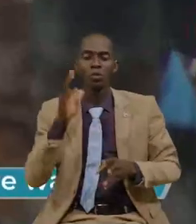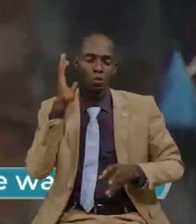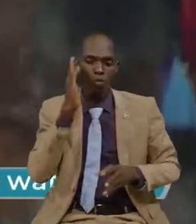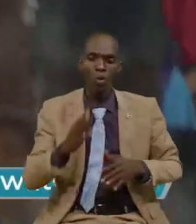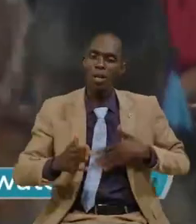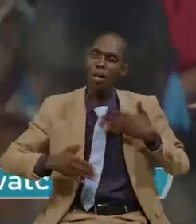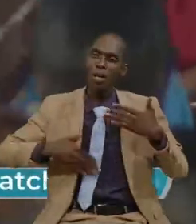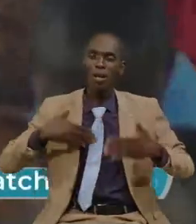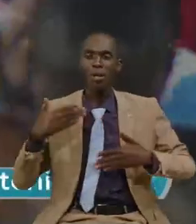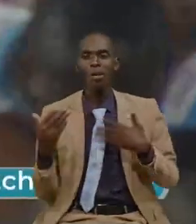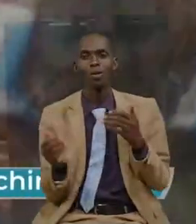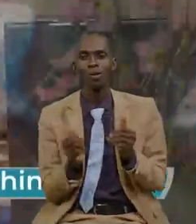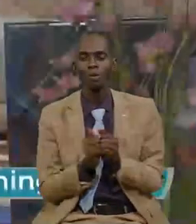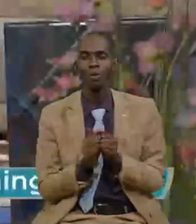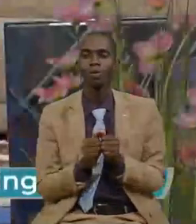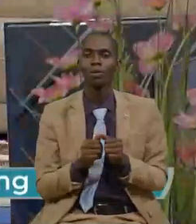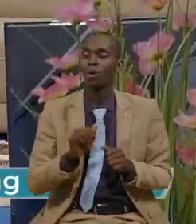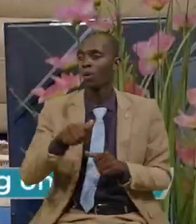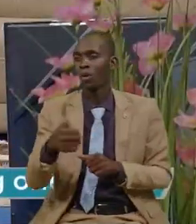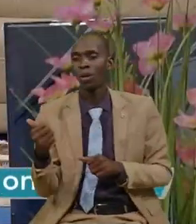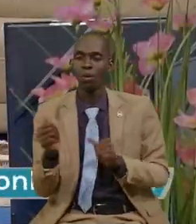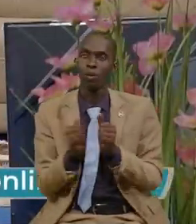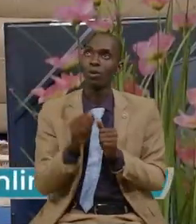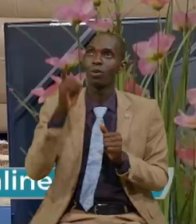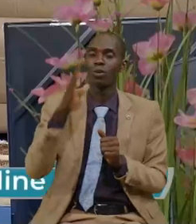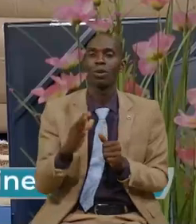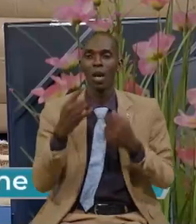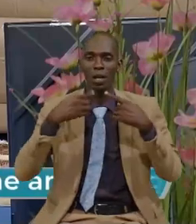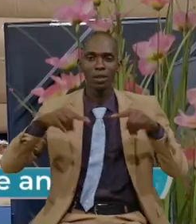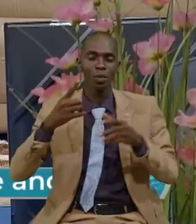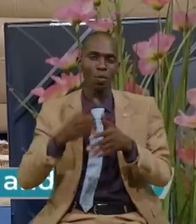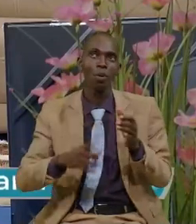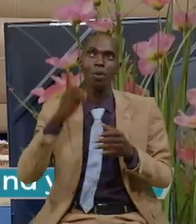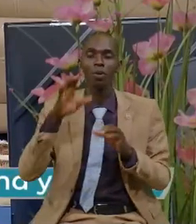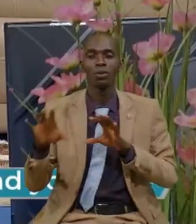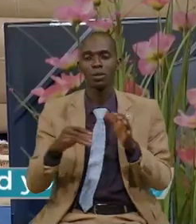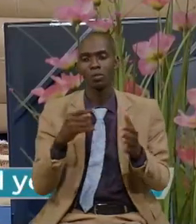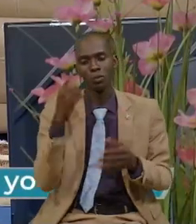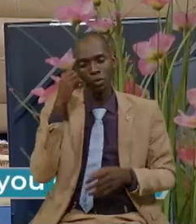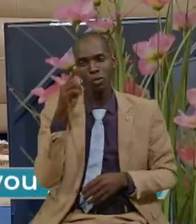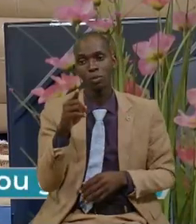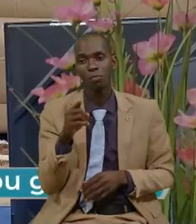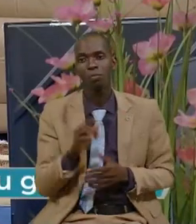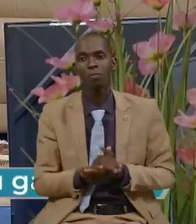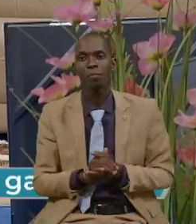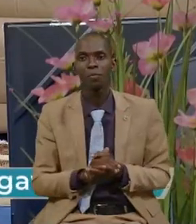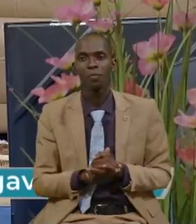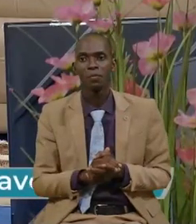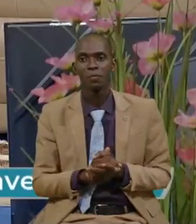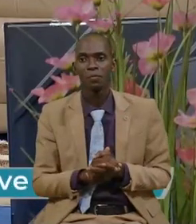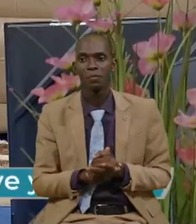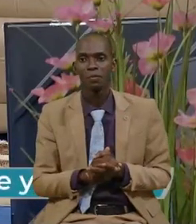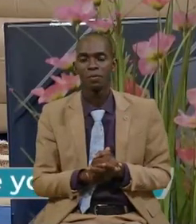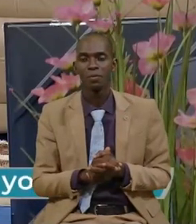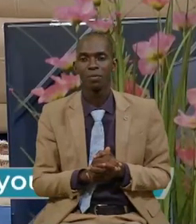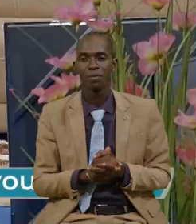vous réjouissez avec nous, et puis vous rapportez ce que vous avez reçu. C'est ce que nous allons faire. Conseiller,